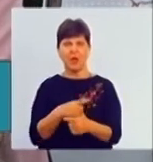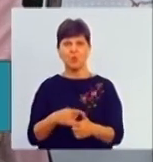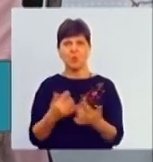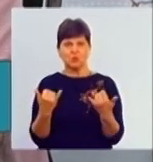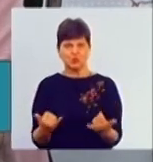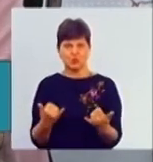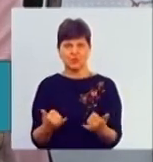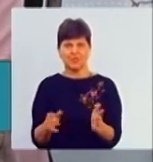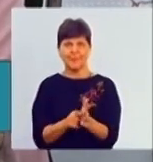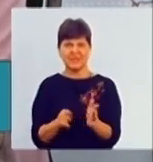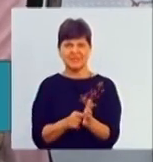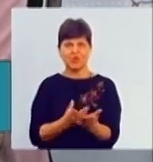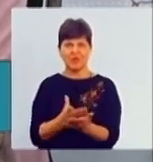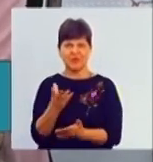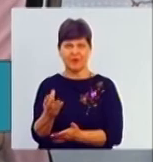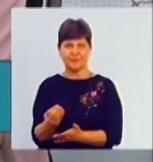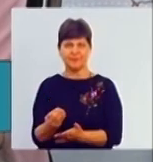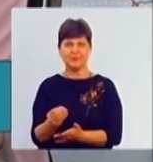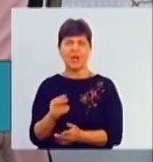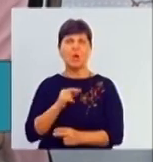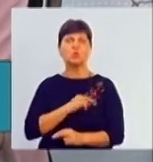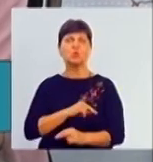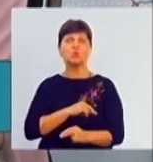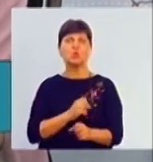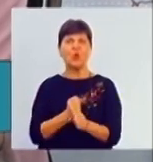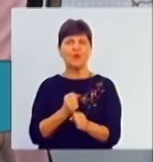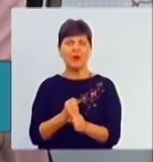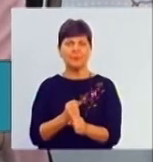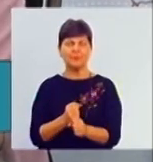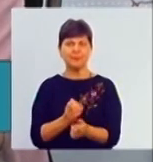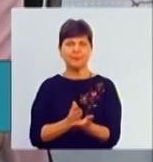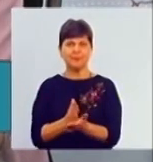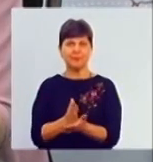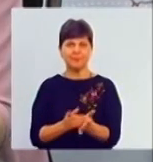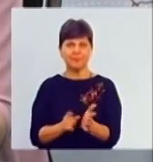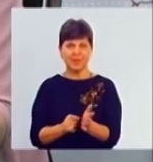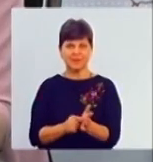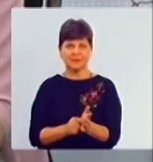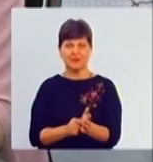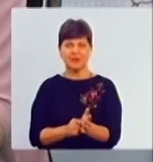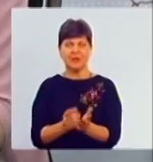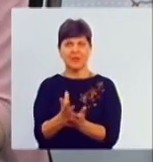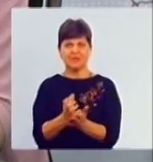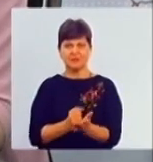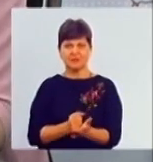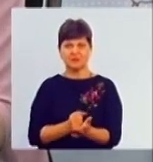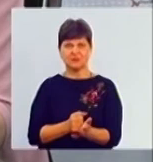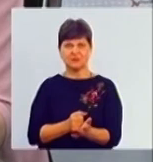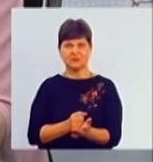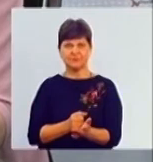наших пенсіонерів, які отримують трудову пенсію. І такий ресурс держави утворився внаслідок